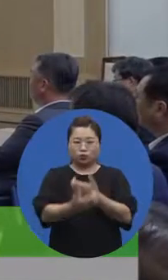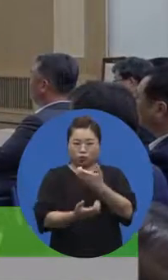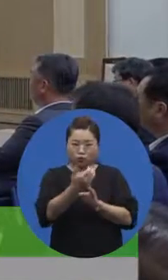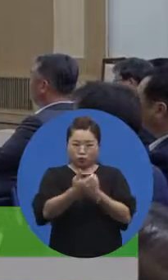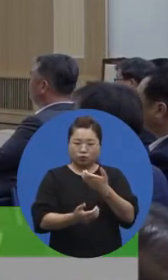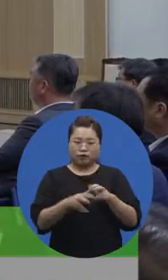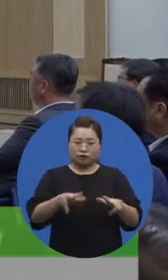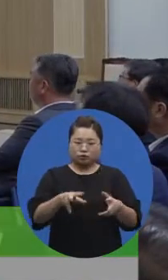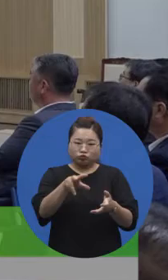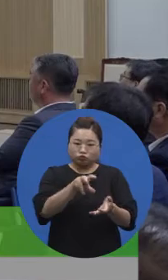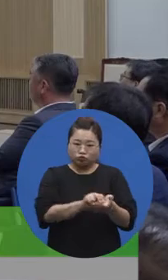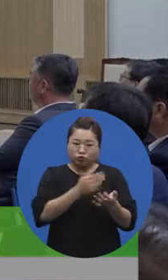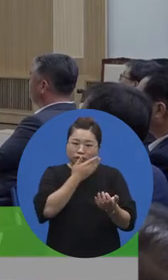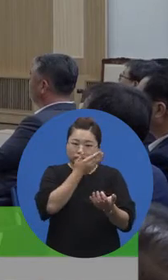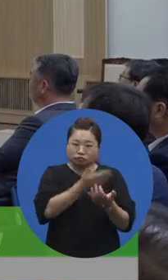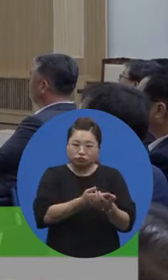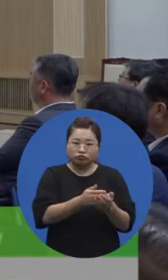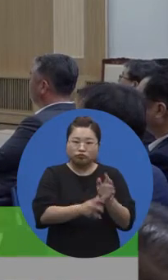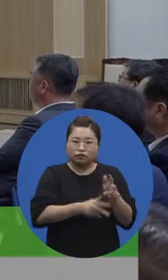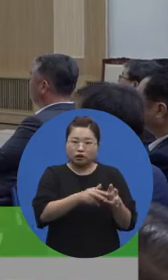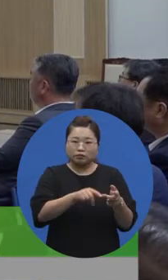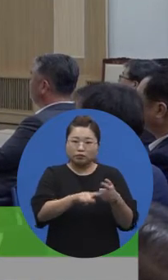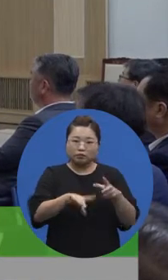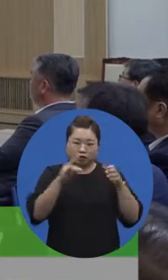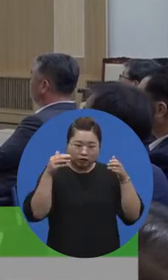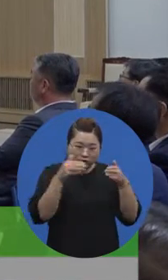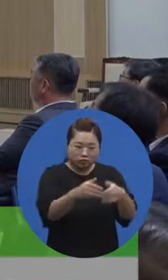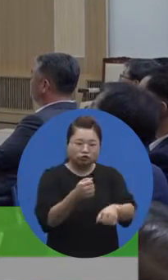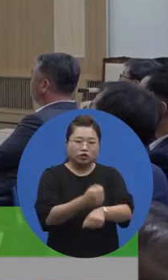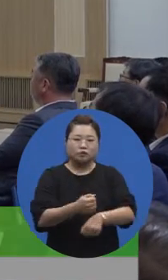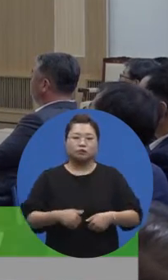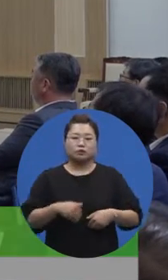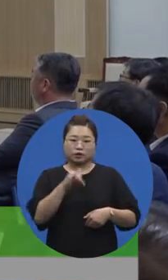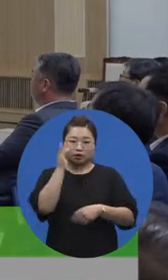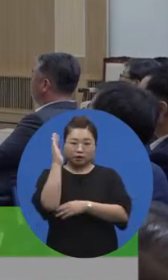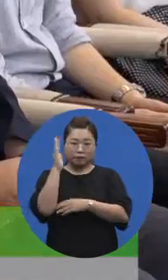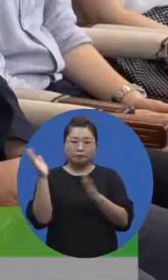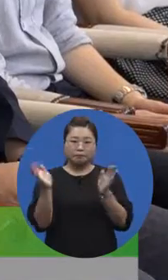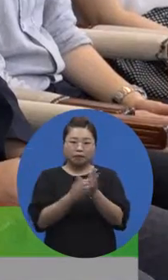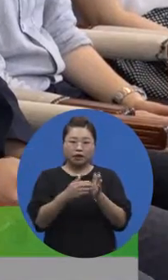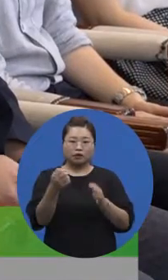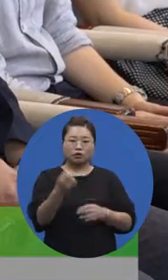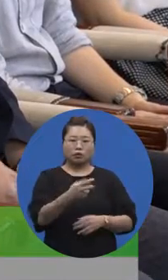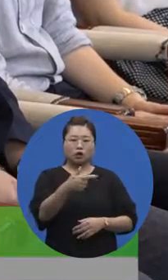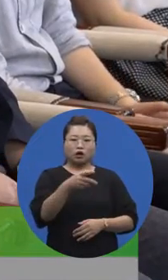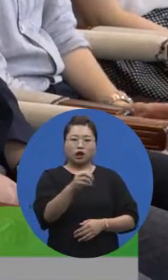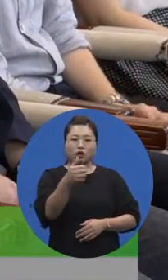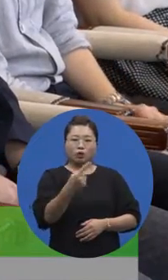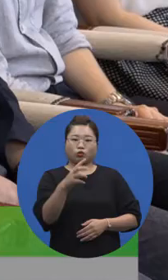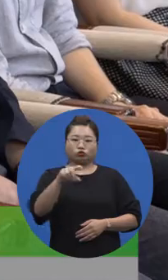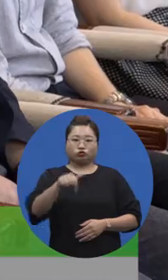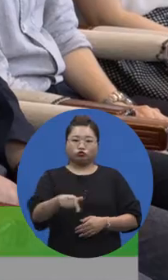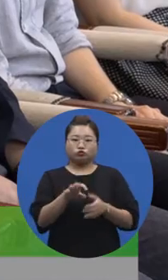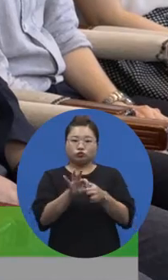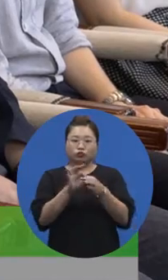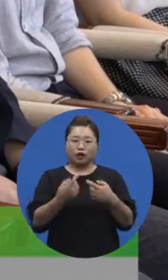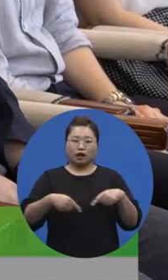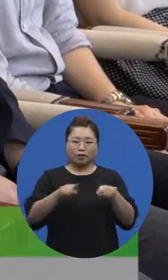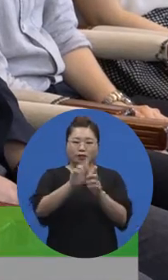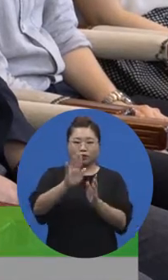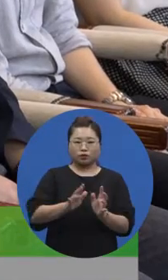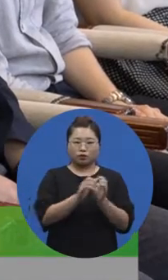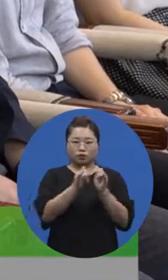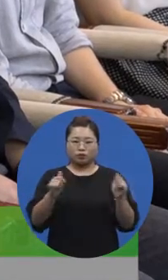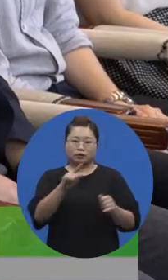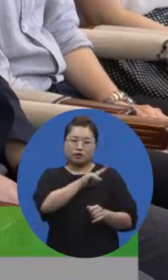등 현안사업을 해결하는 데 주력하겠다고 말했습니다. 또한 강호축 개발을 통해 함께하는 도민 1등